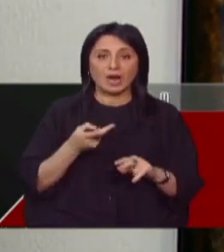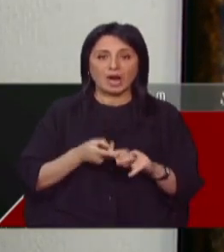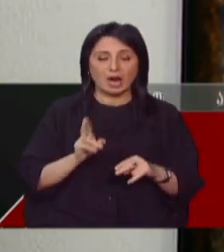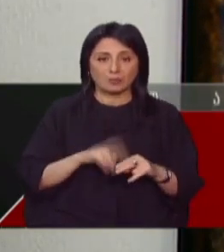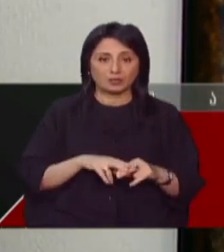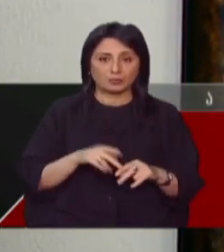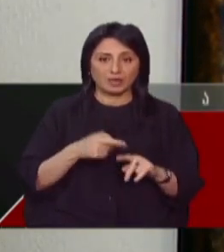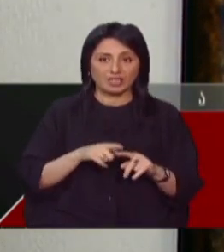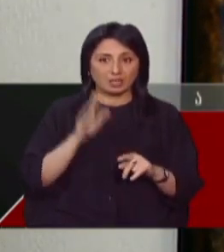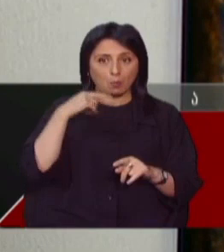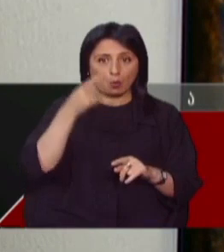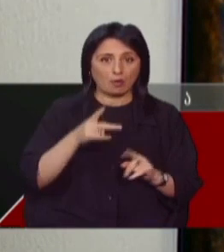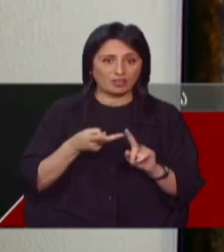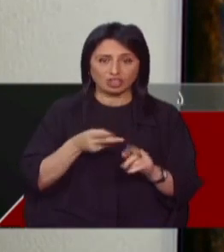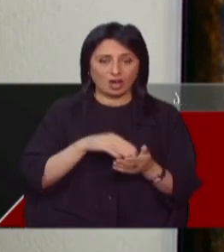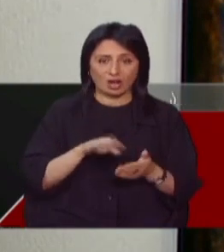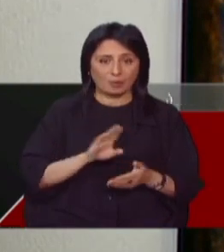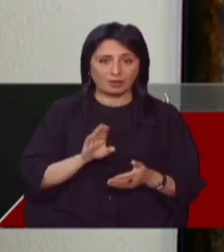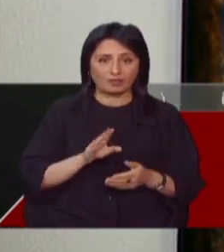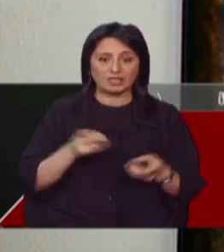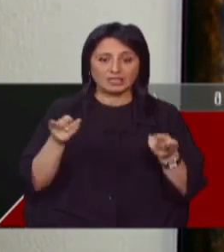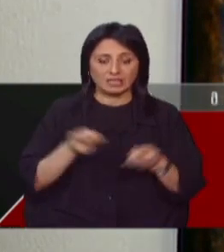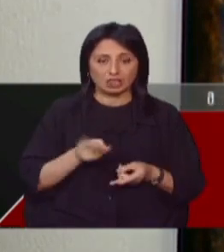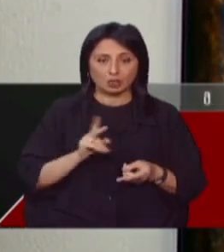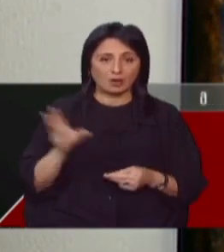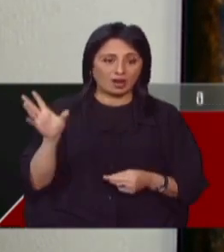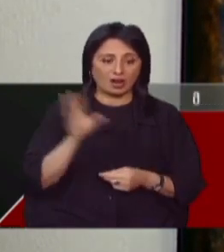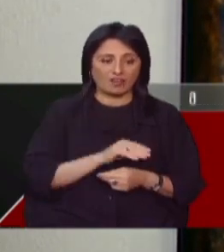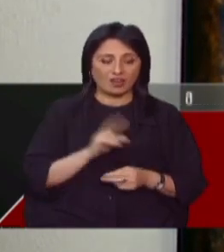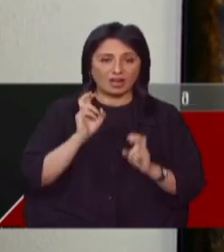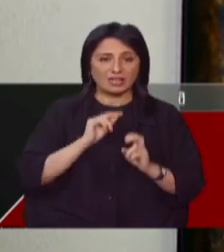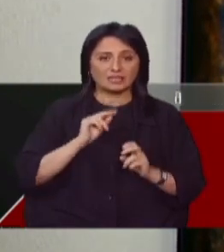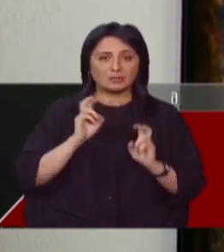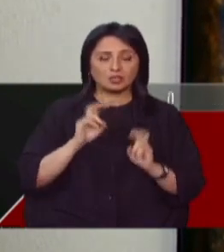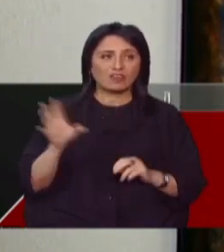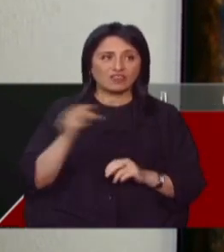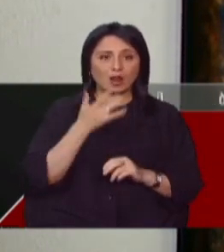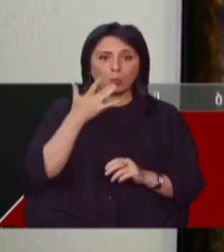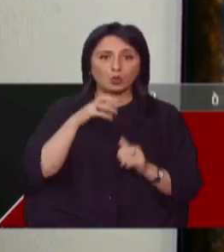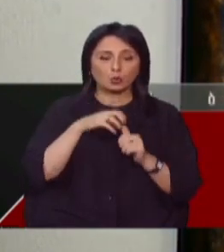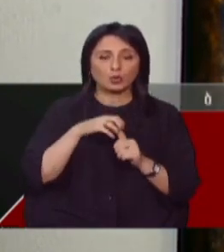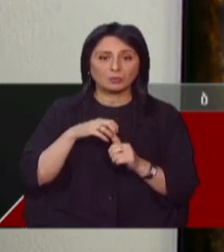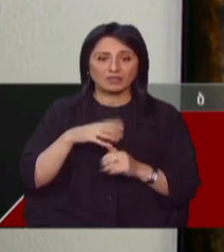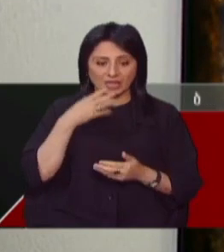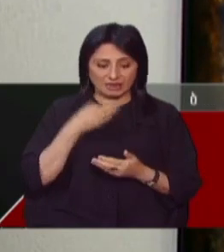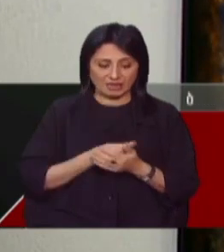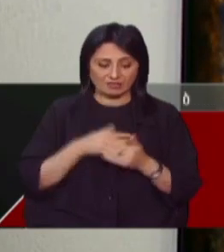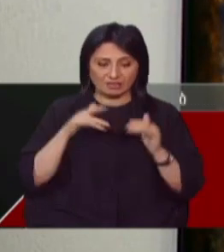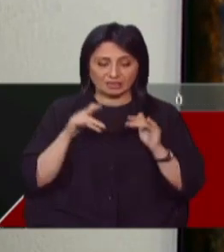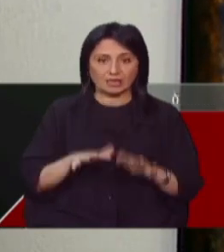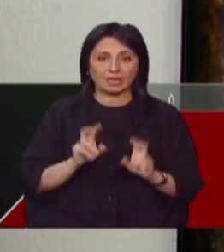ამიტომ ეს რომ მომავალში არ განმეორდეს, საჭიროა რომ ყველა ინსტიტუტმა, ყველა პოლიტიკურმა ლიდერმა თავის